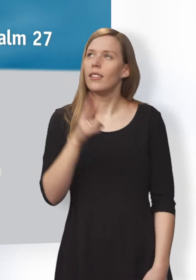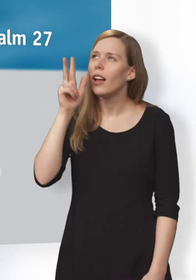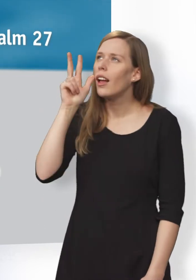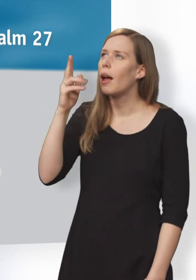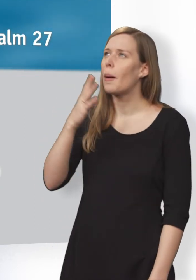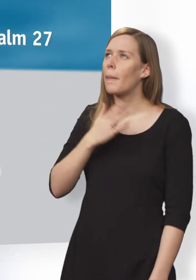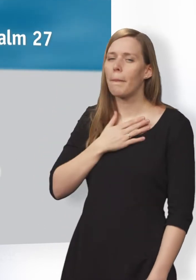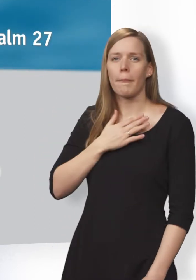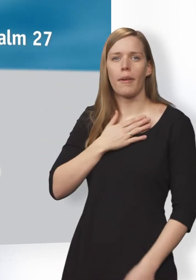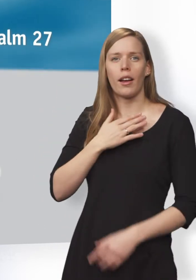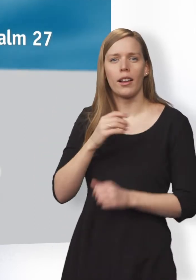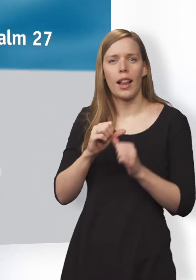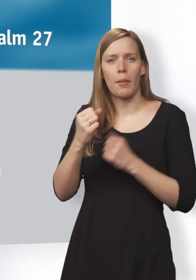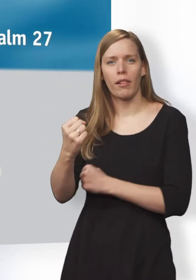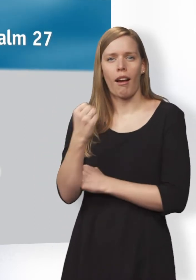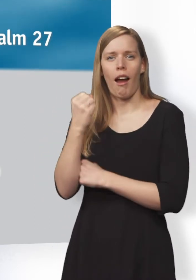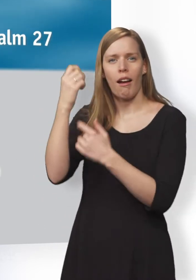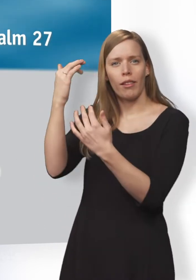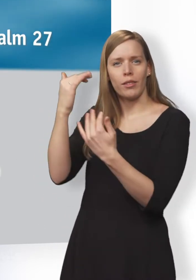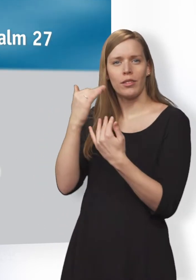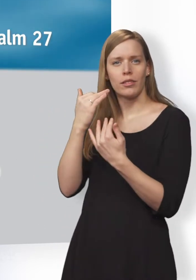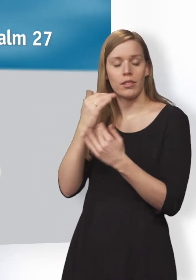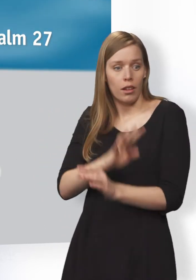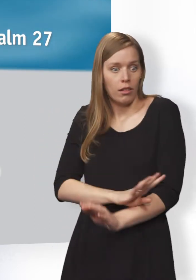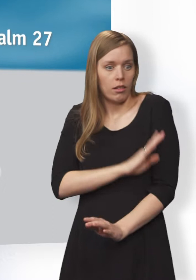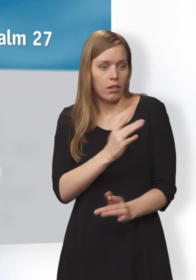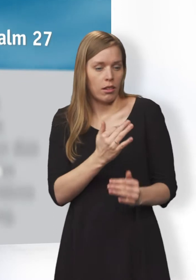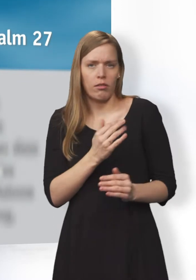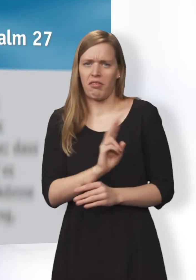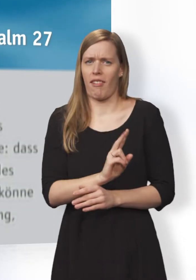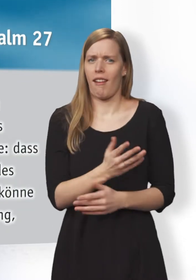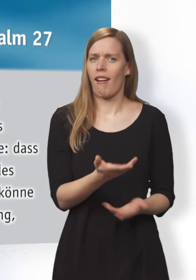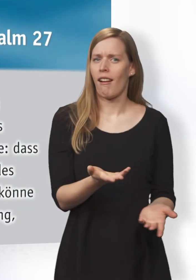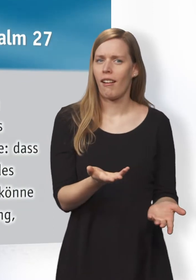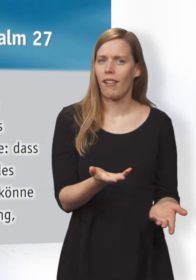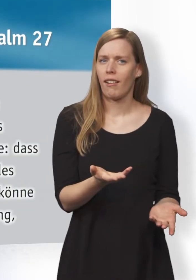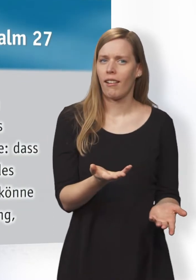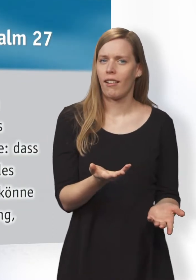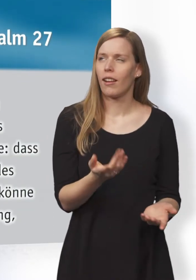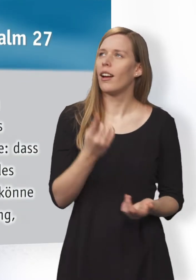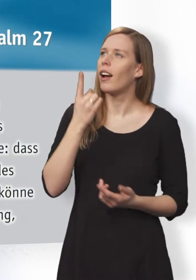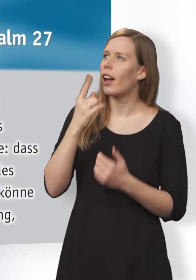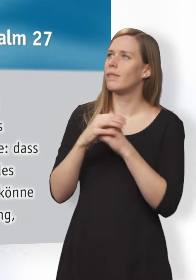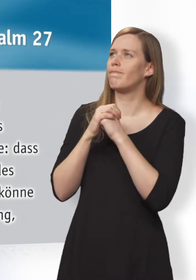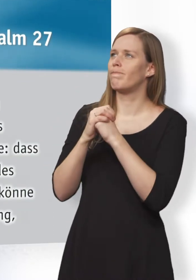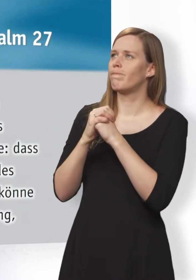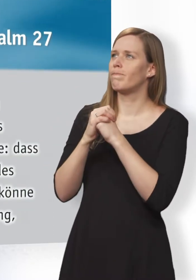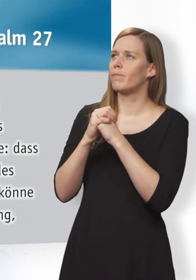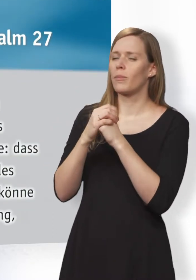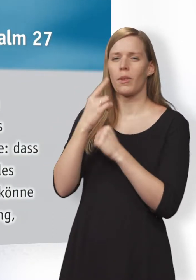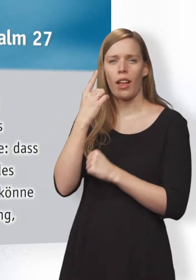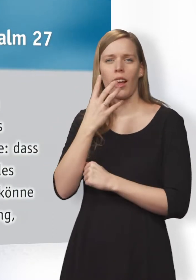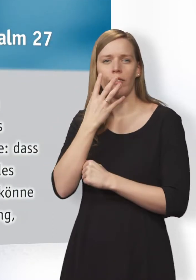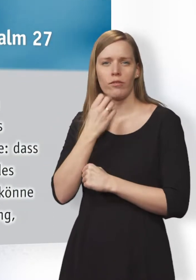herr ist meines lebens kraft vor wem sollte mir grauen eines bitte ich vom herrn